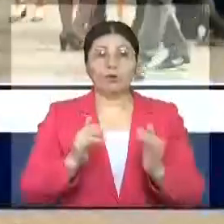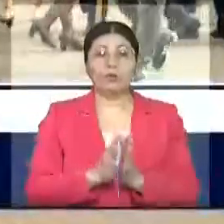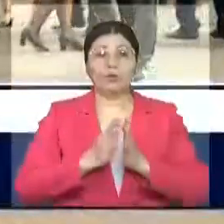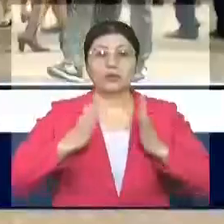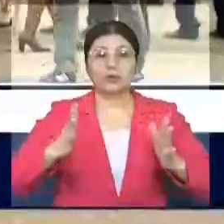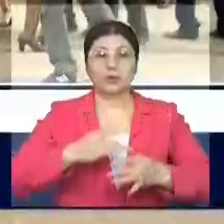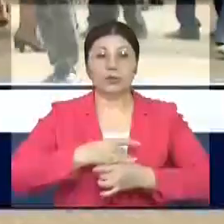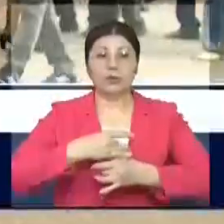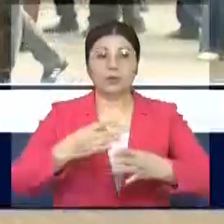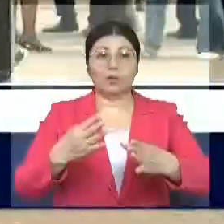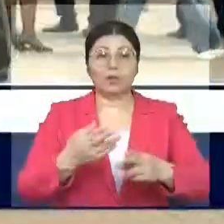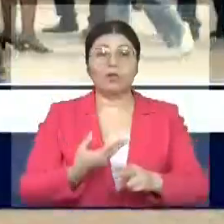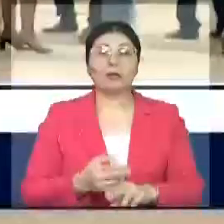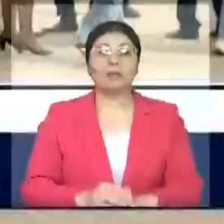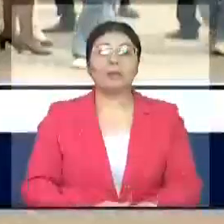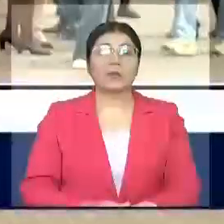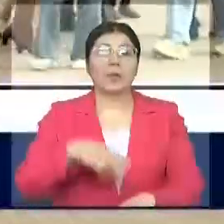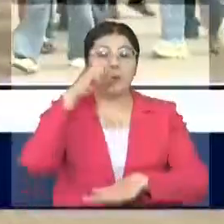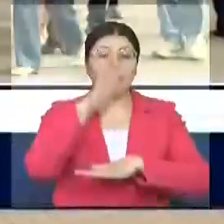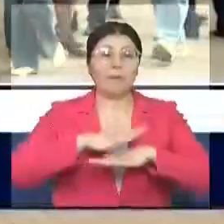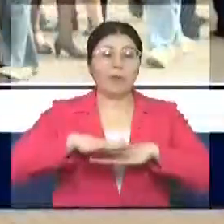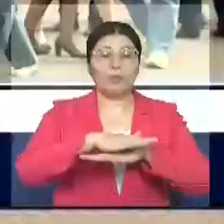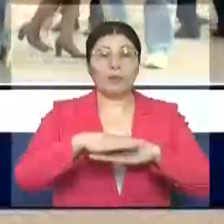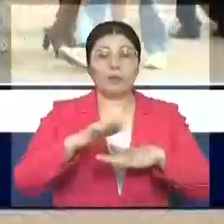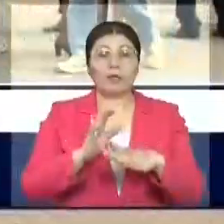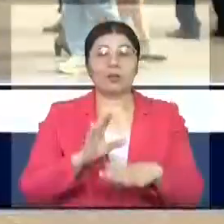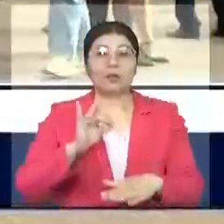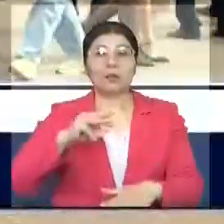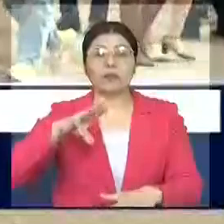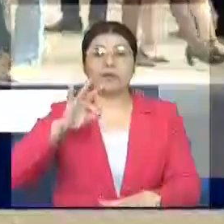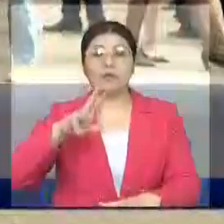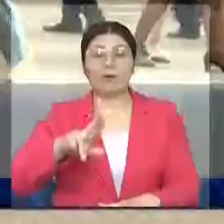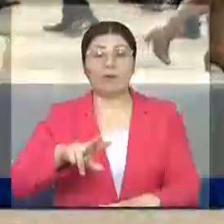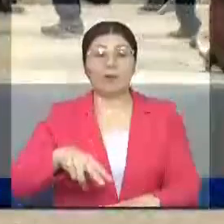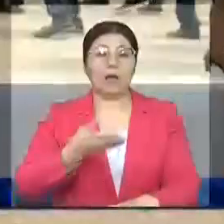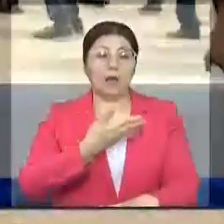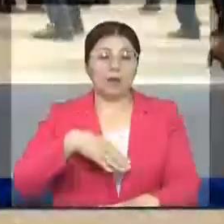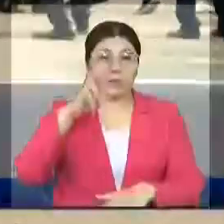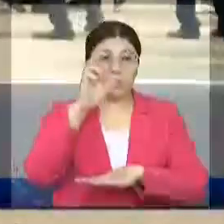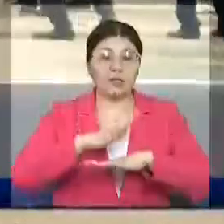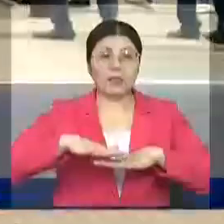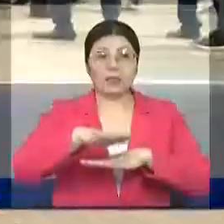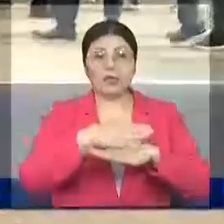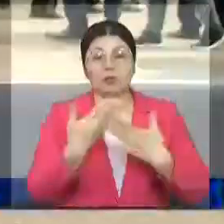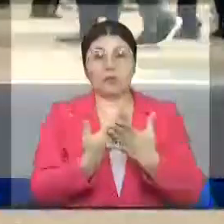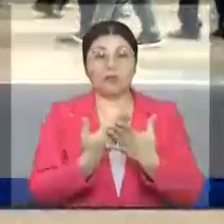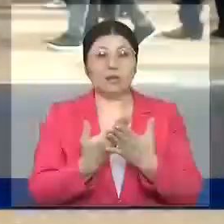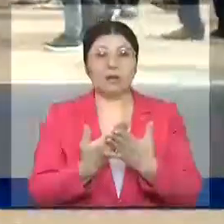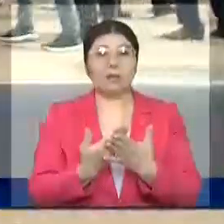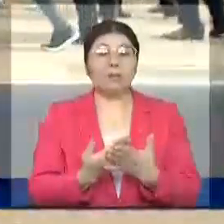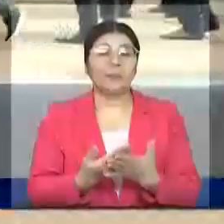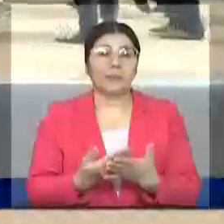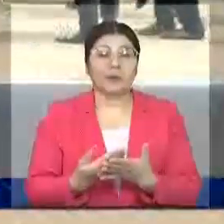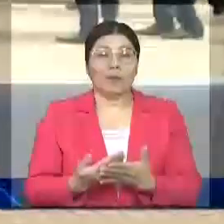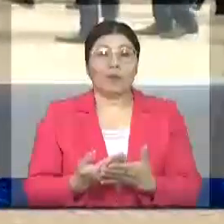ойлаймын, өйткені мемлекеттік рәміздеріміз біздің еліміздің паспорты, елімізді бүкіл